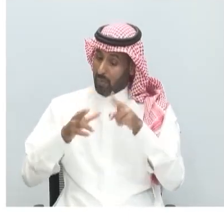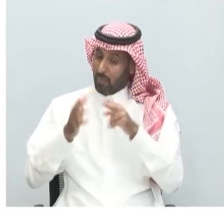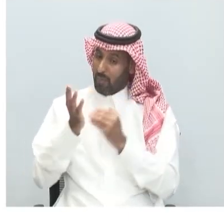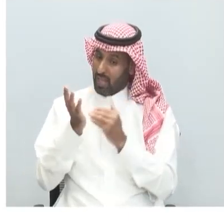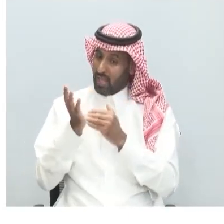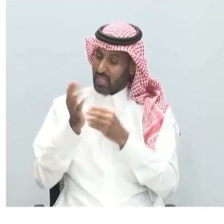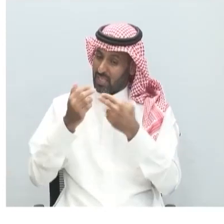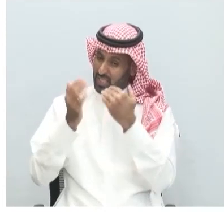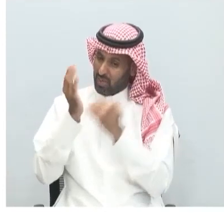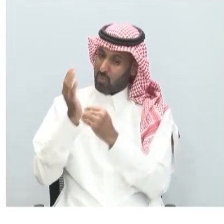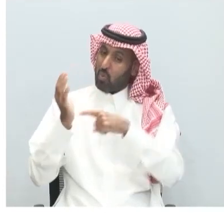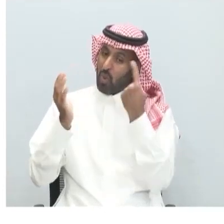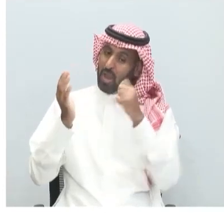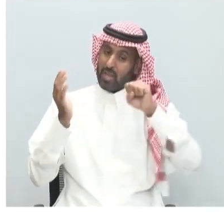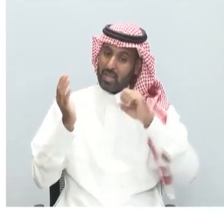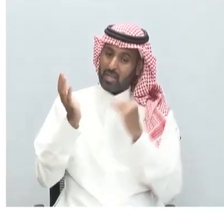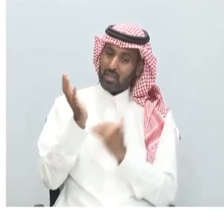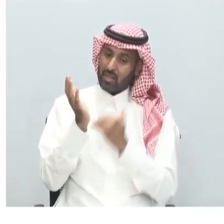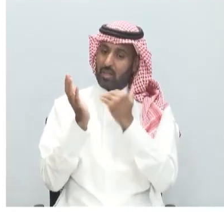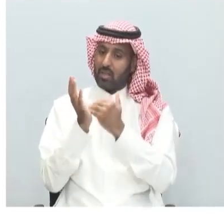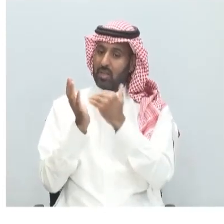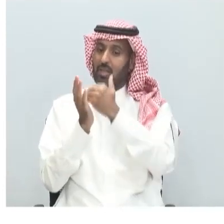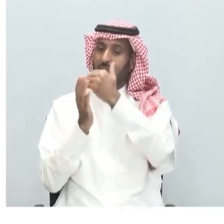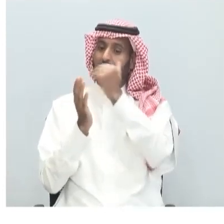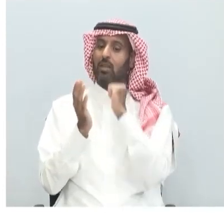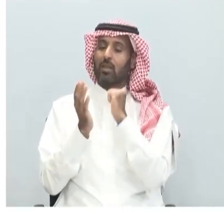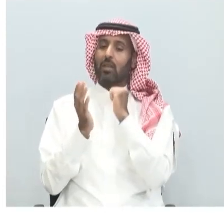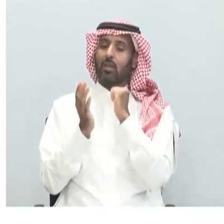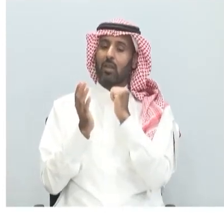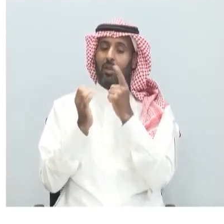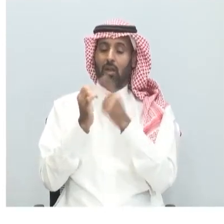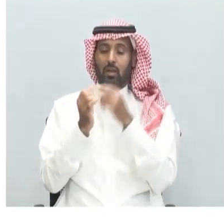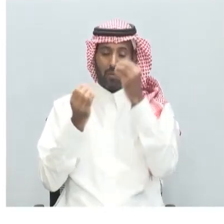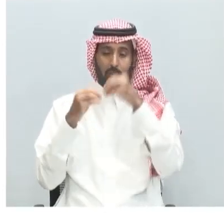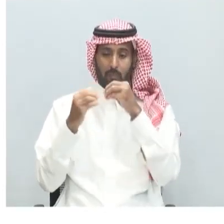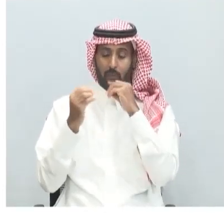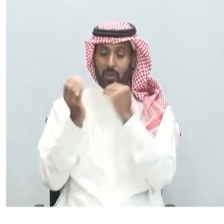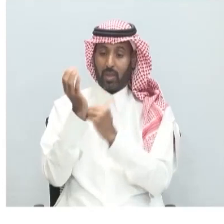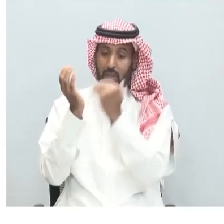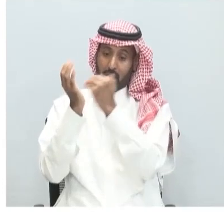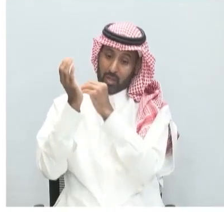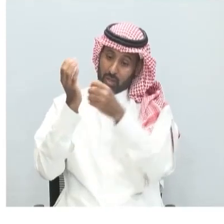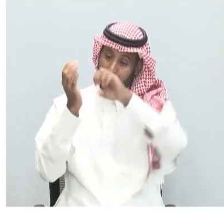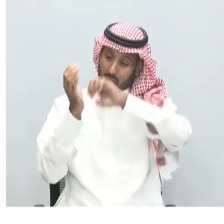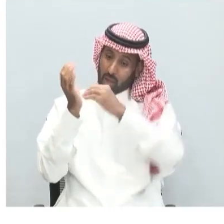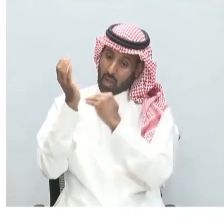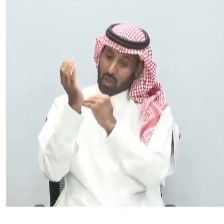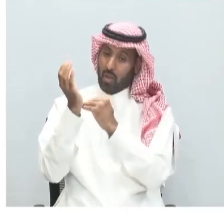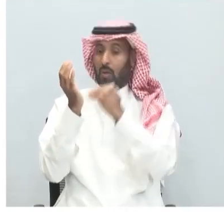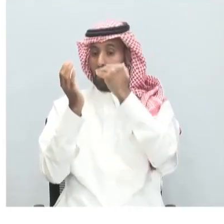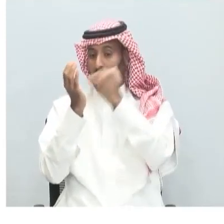من الوان حسب مبدا افضل اقوم بالتعبئه المستوى الاول ثم الثاني